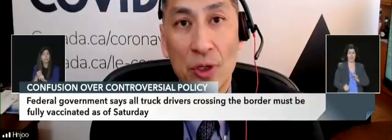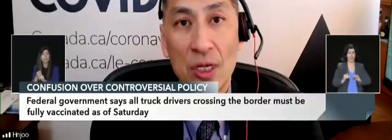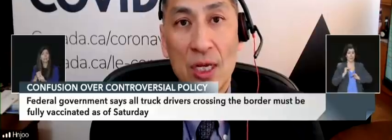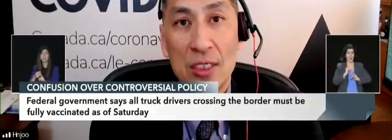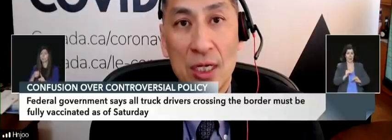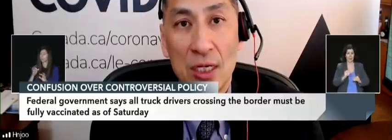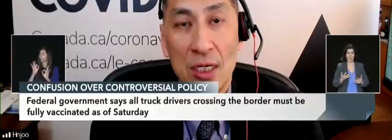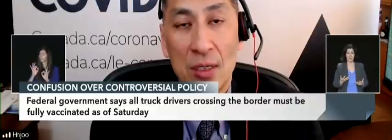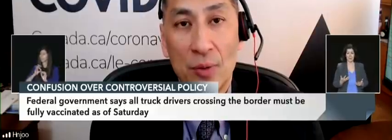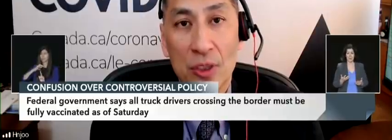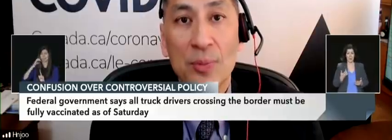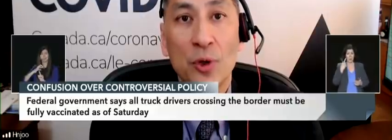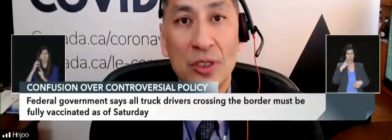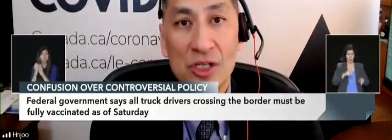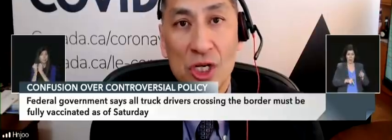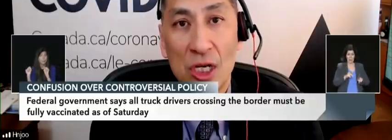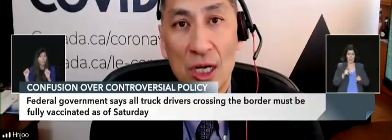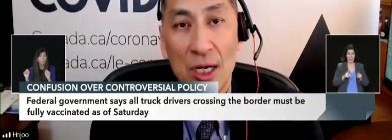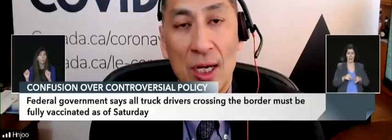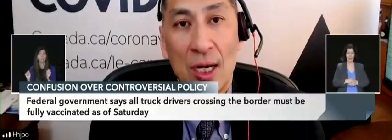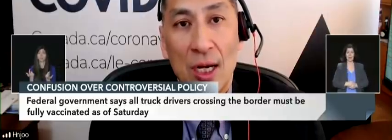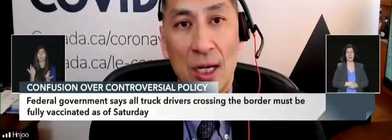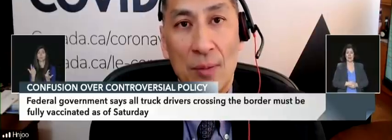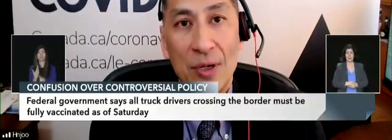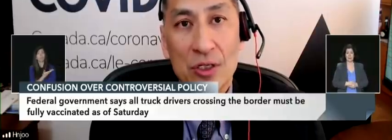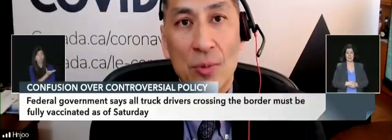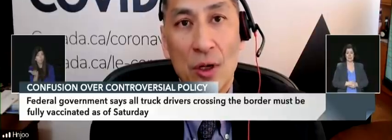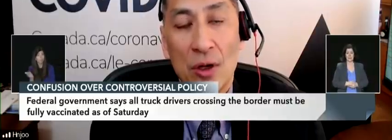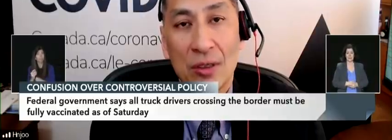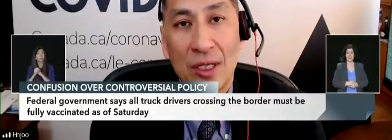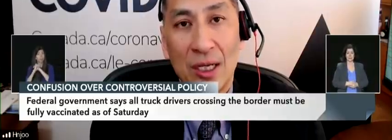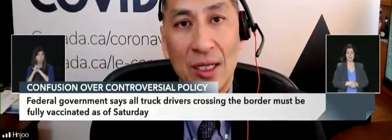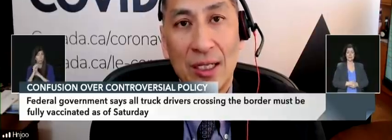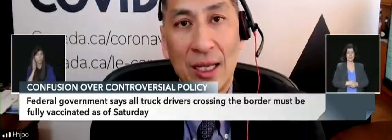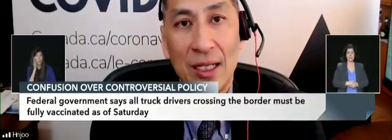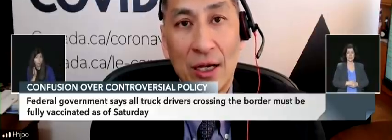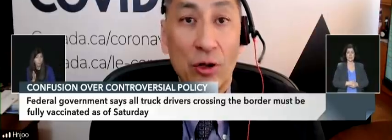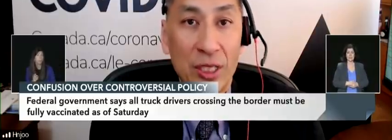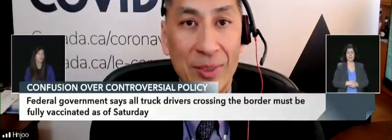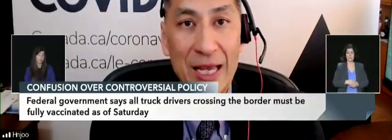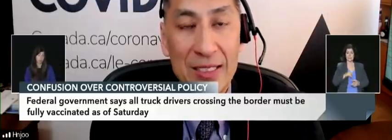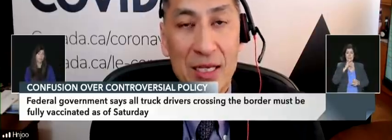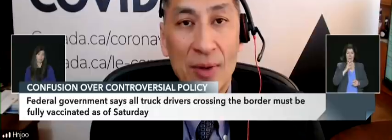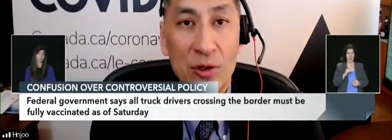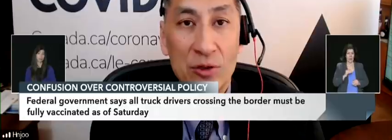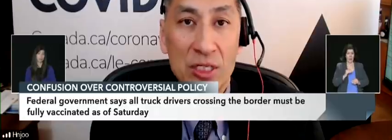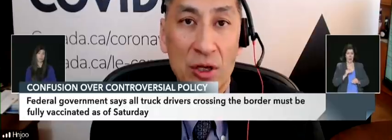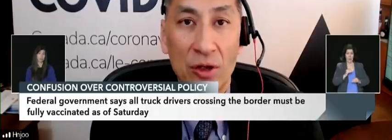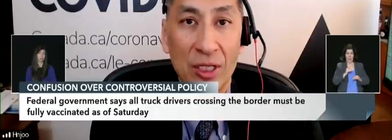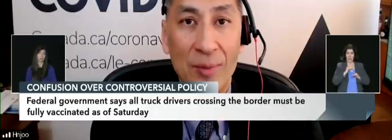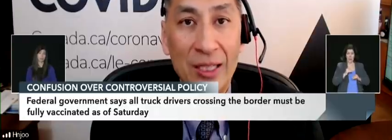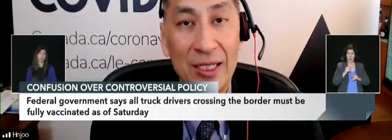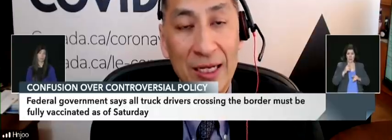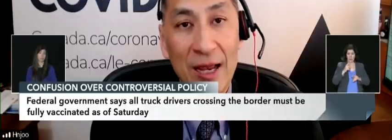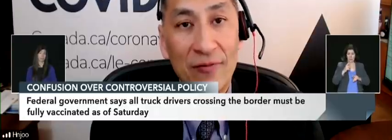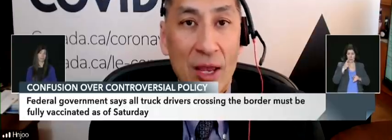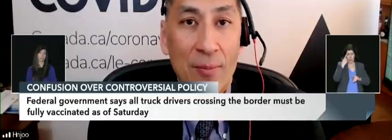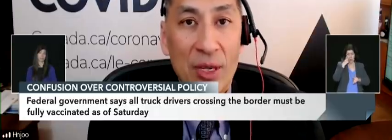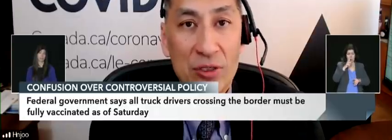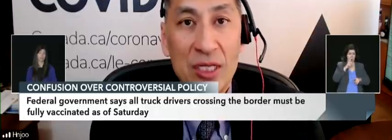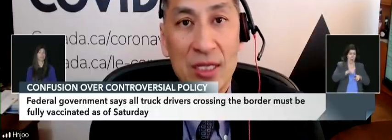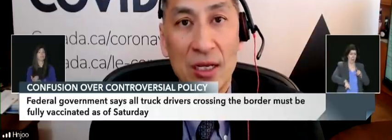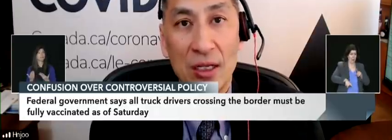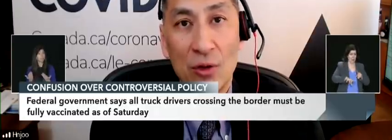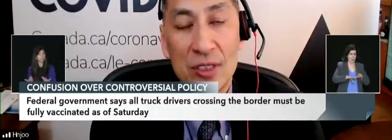pour se protéger pas seulement contre la contamination mais aussi contre les maladies graves